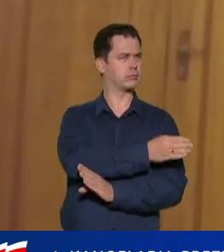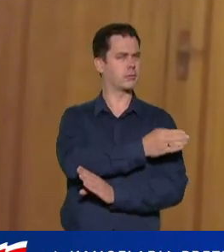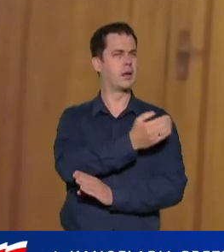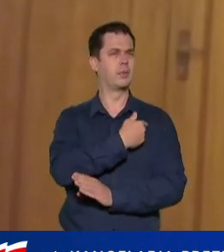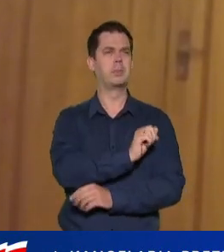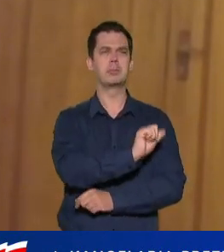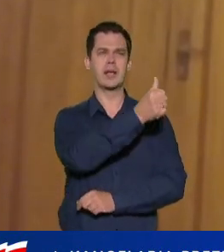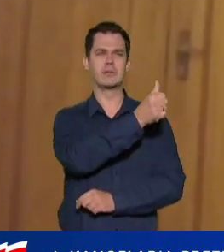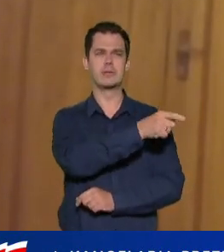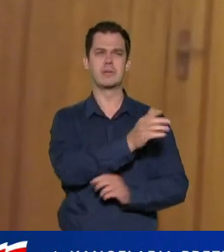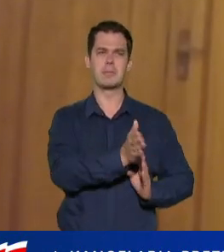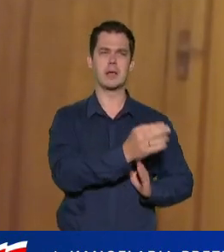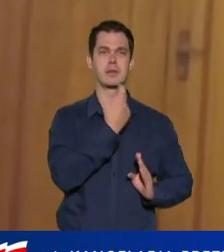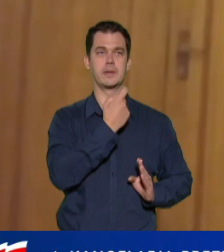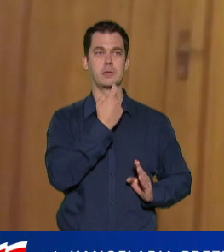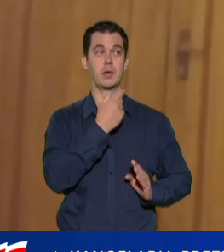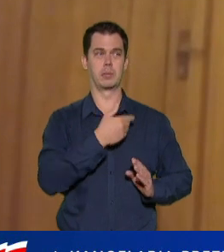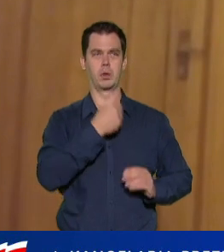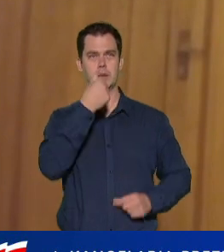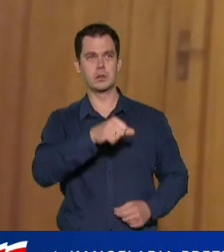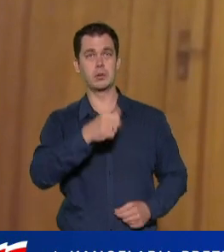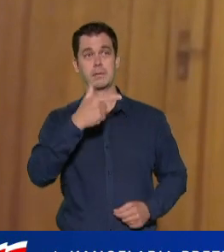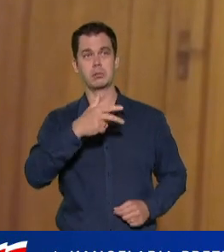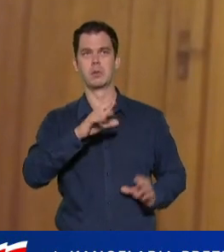po poprzedniej fali, że po kilku tygodniach